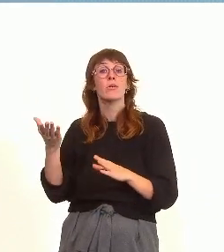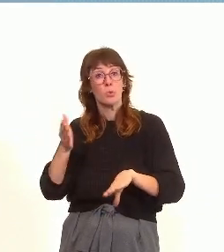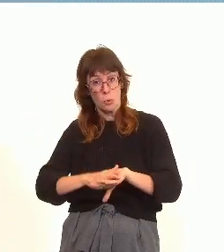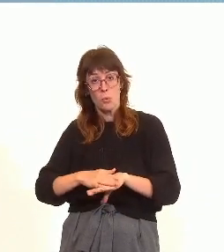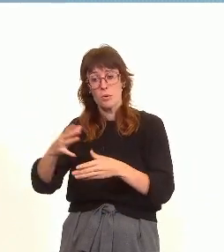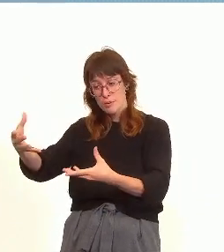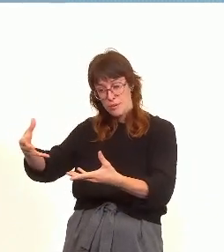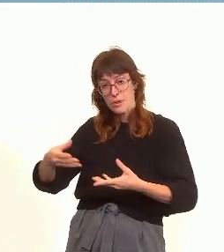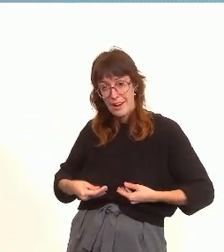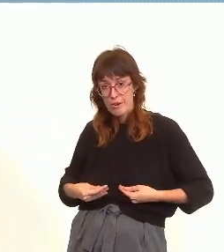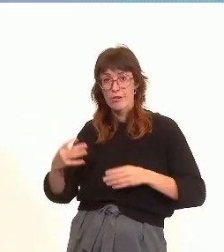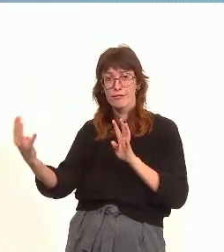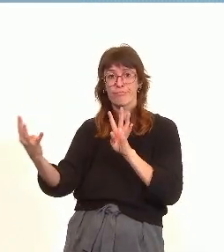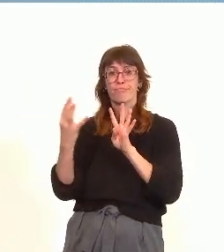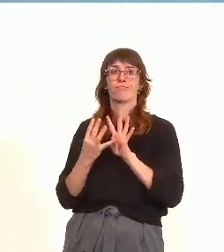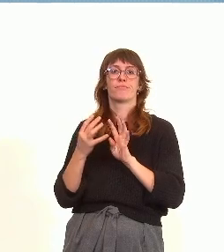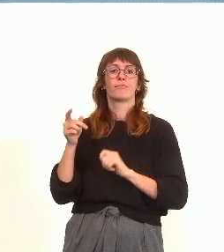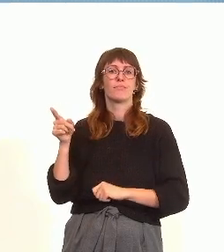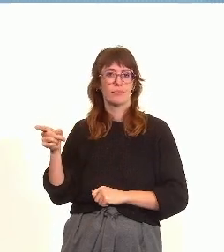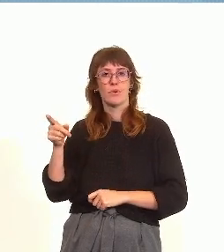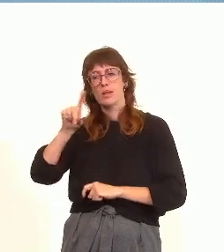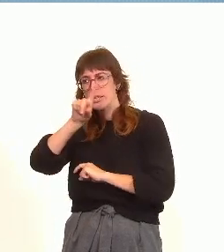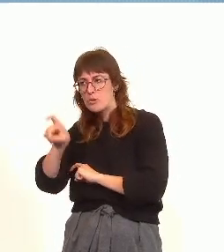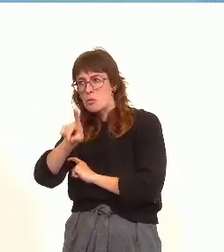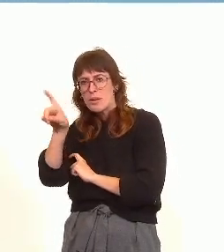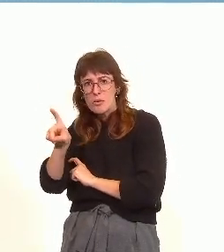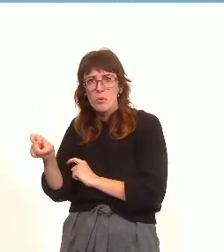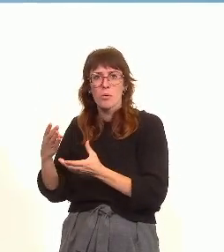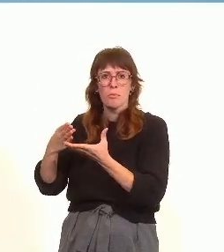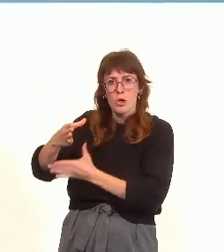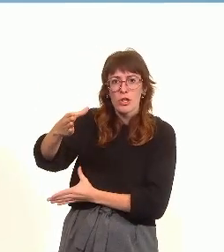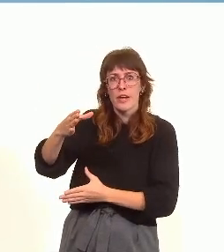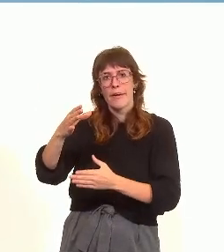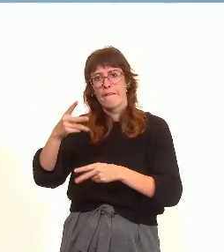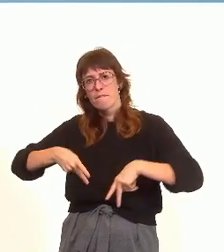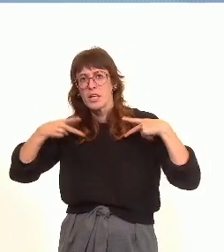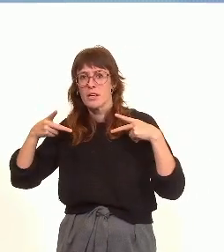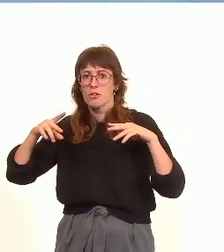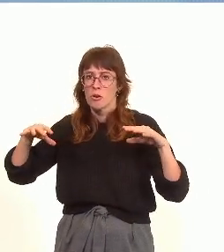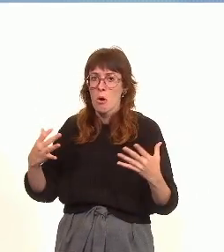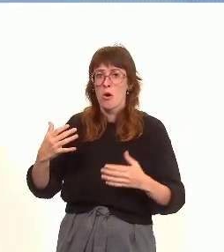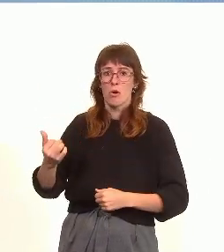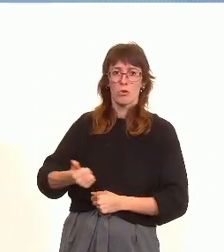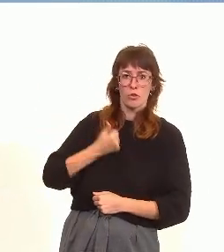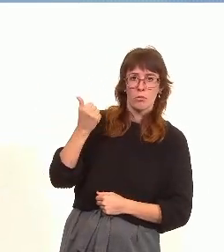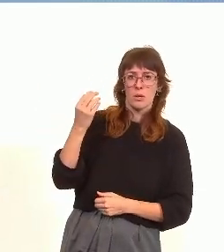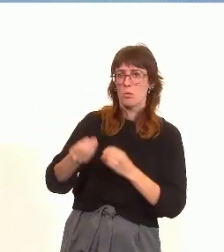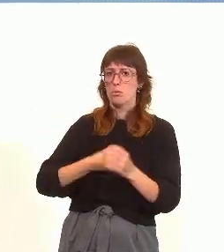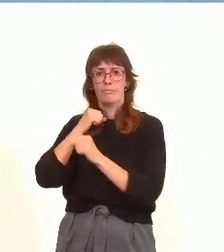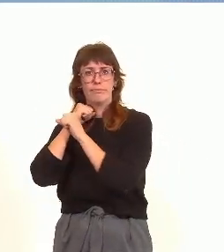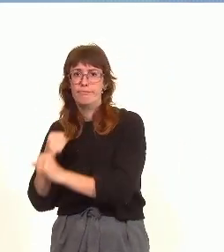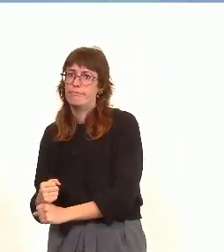aurez à présenter, qu'on peut interroger chacun sur son projet, son choix de vie, quel que soit son degré d'autonomie. Et ça, c'est fondamental et c'est